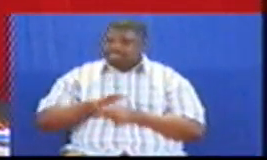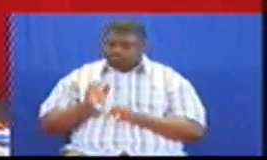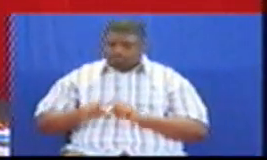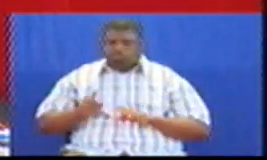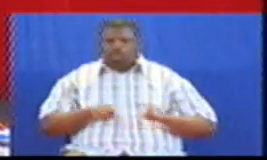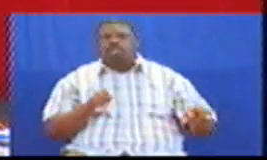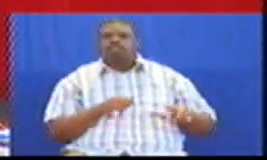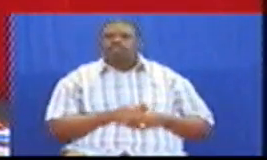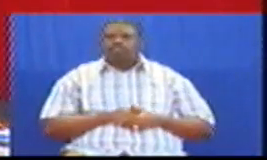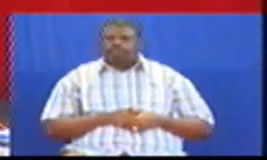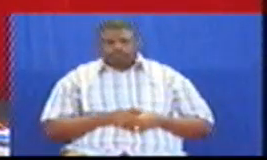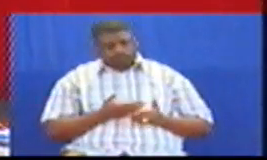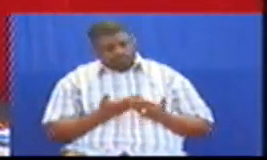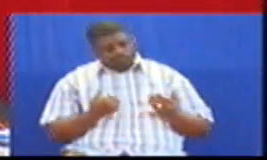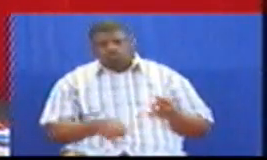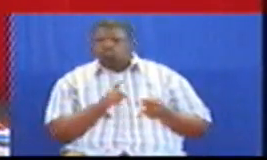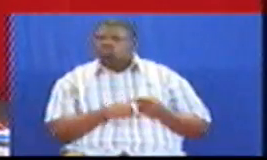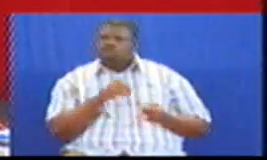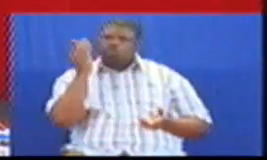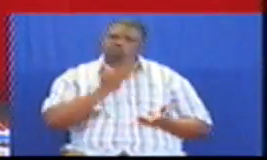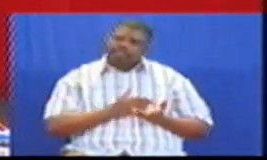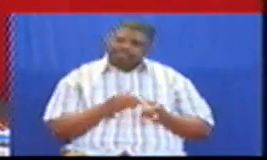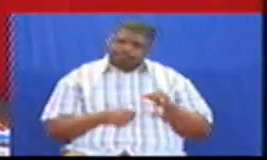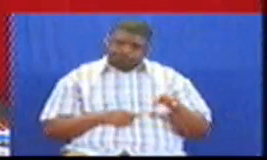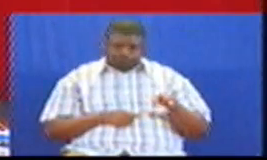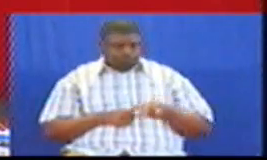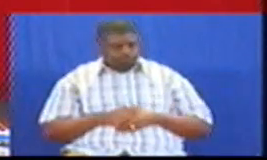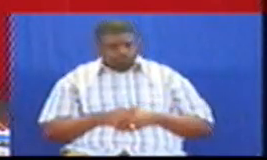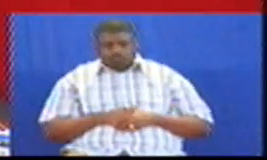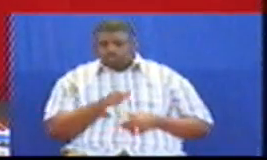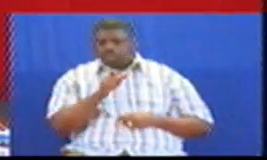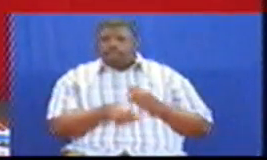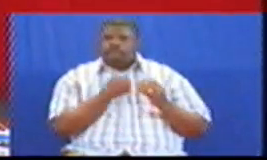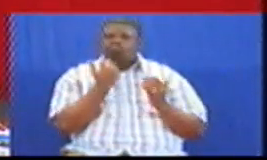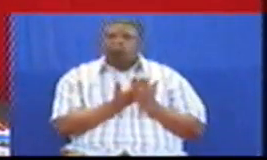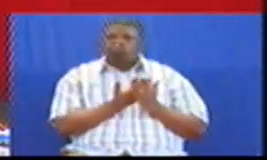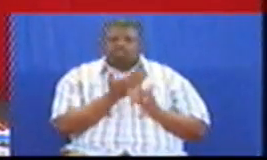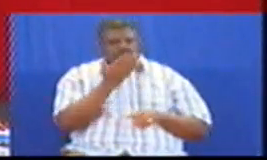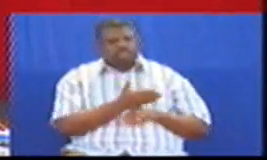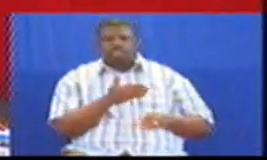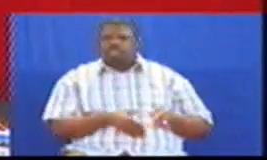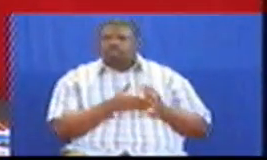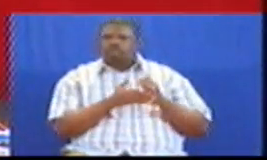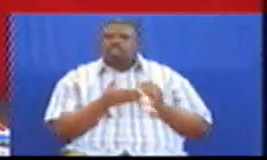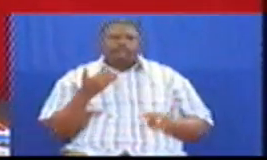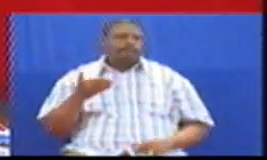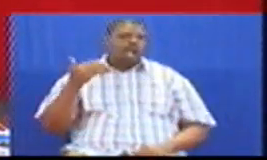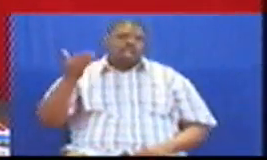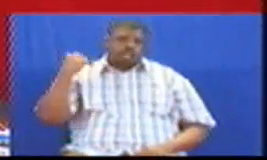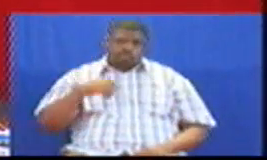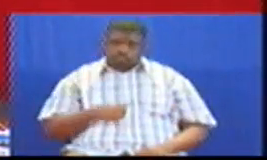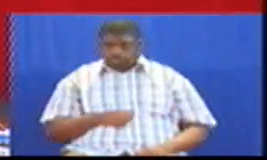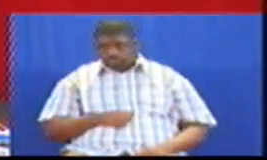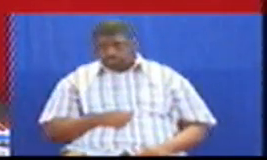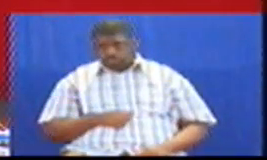mbalimbali, na mojawapo ikiwa ni ukweli kwamba mahabusu hizo zilijengwa kipindi cha zamani